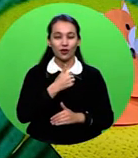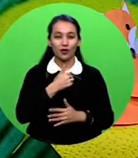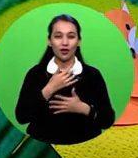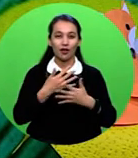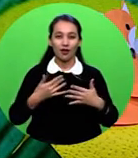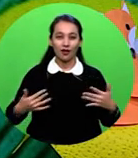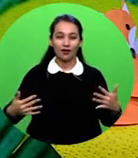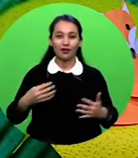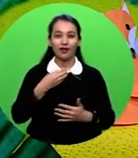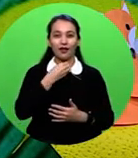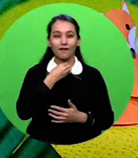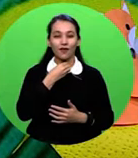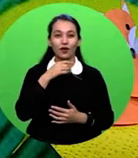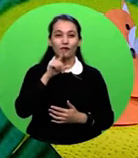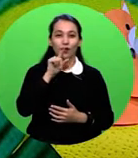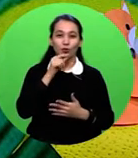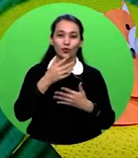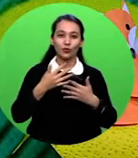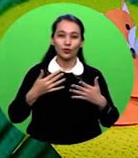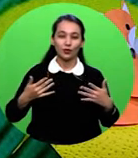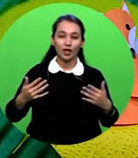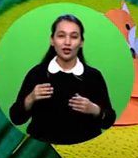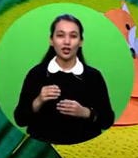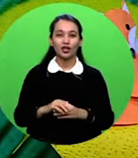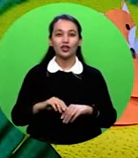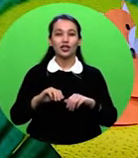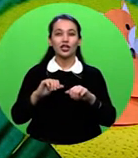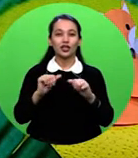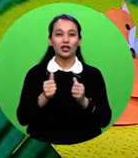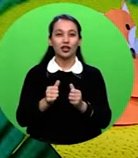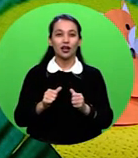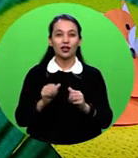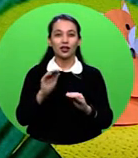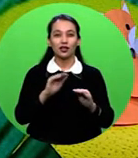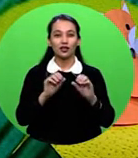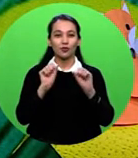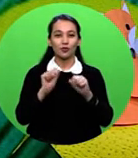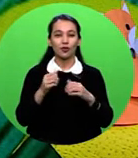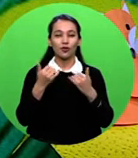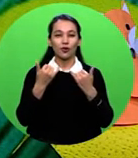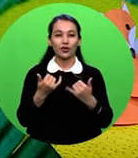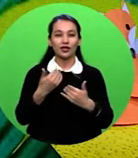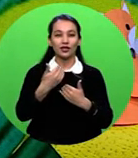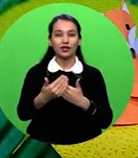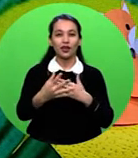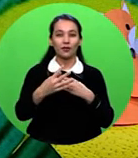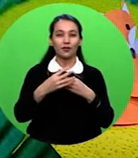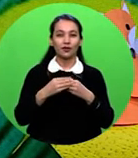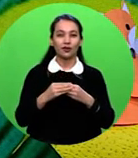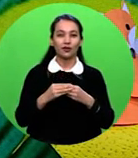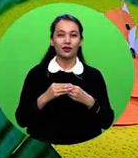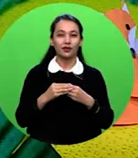ixtiyoriy turli hayvonlarni, qushlarni shaklini yasab chiqarishingiz mumkin. Hozir biz siz